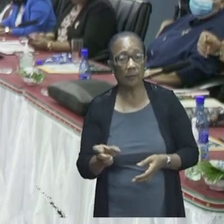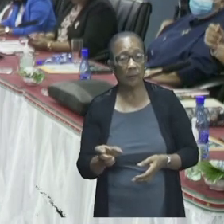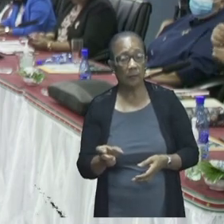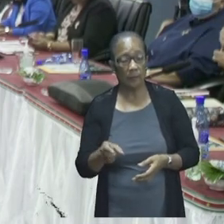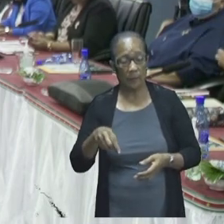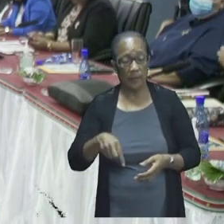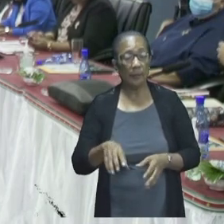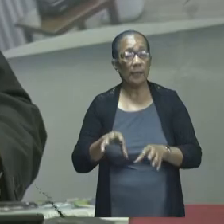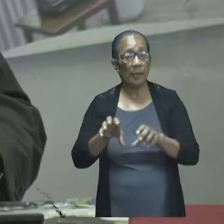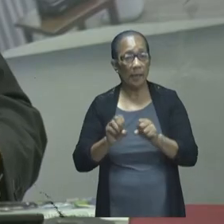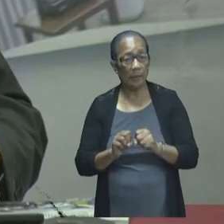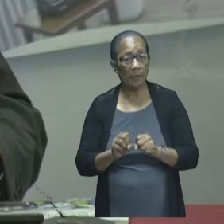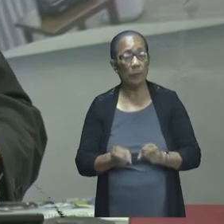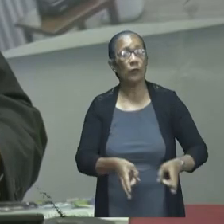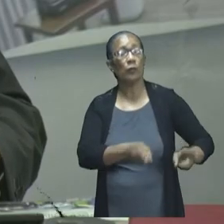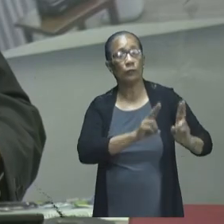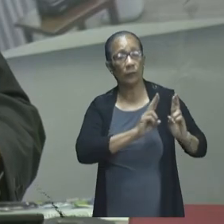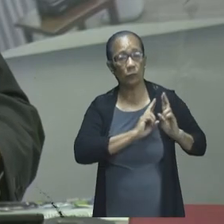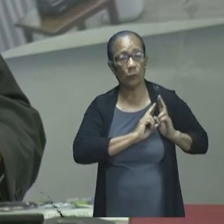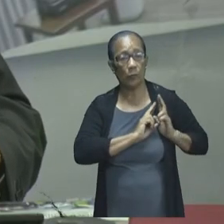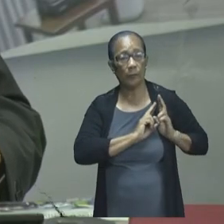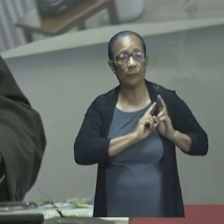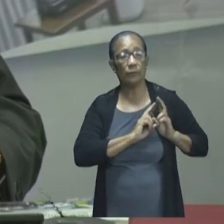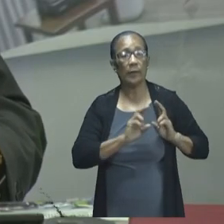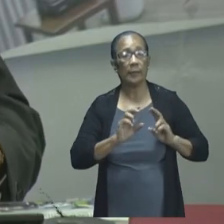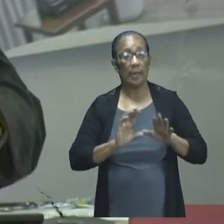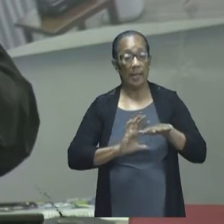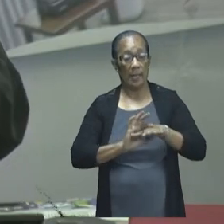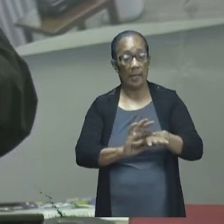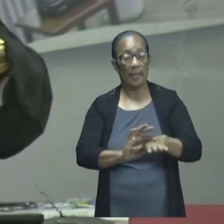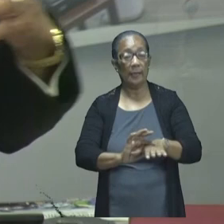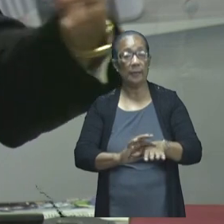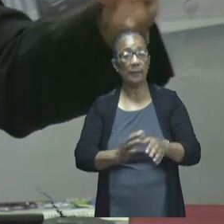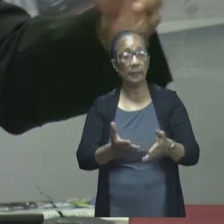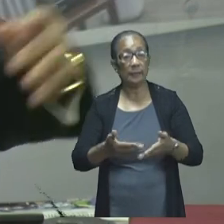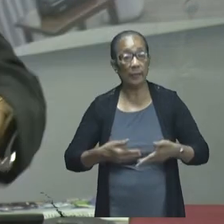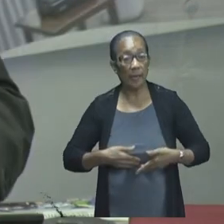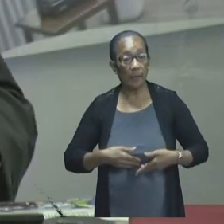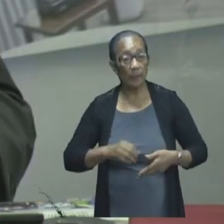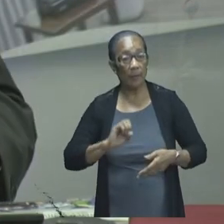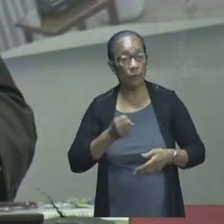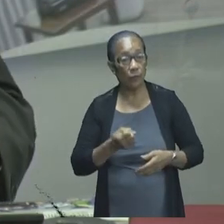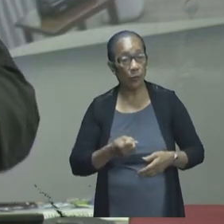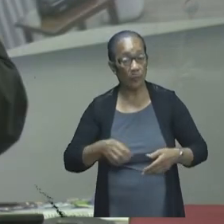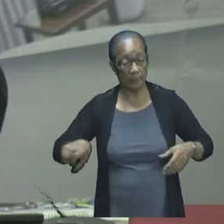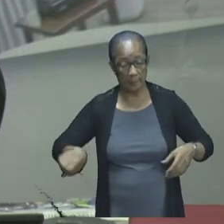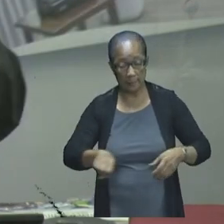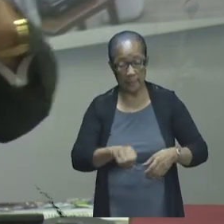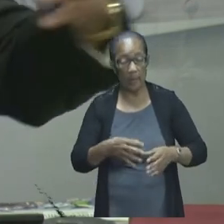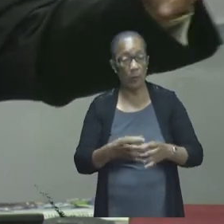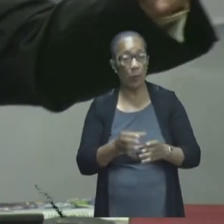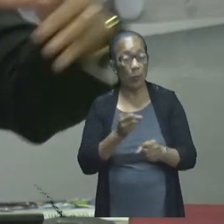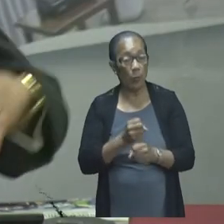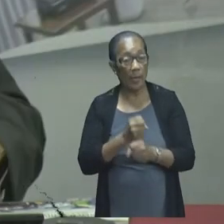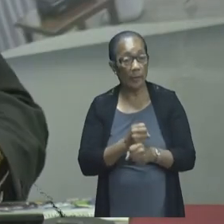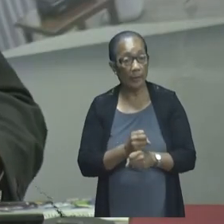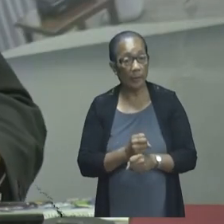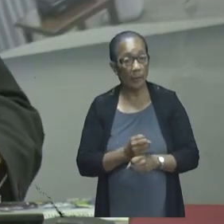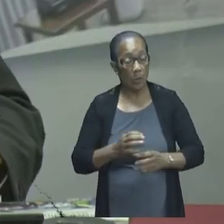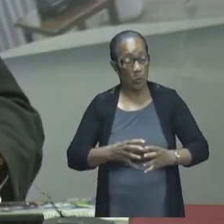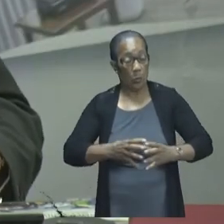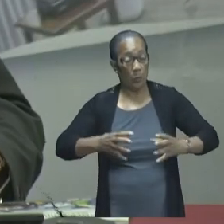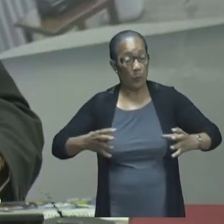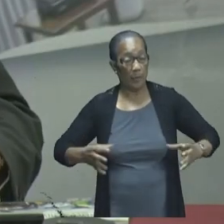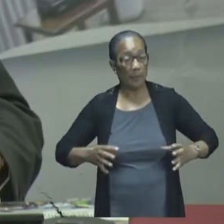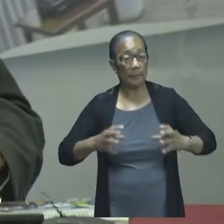in acht nemen van ons verantwoordelijkheid op basis van leiderschap zoals fabriek wordt naar de coalitie tab zal voorbereid naar de nog breder zetten als ze